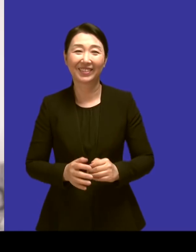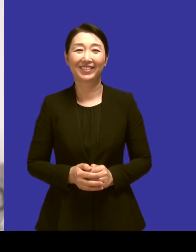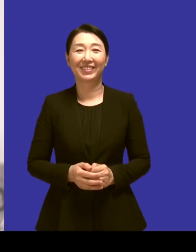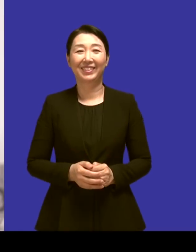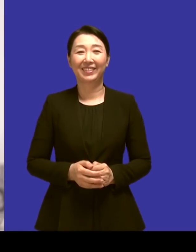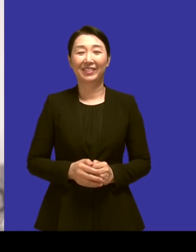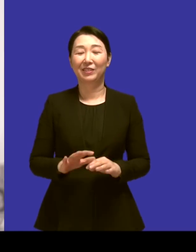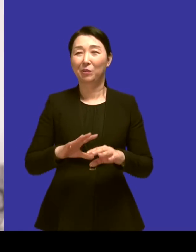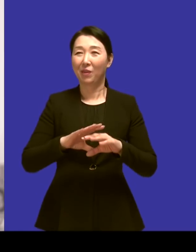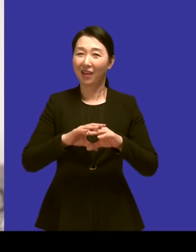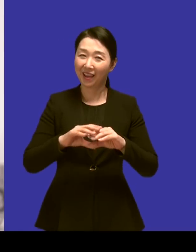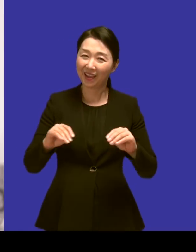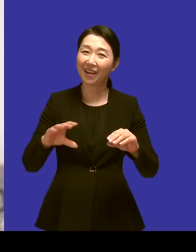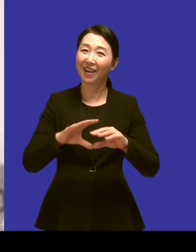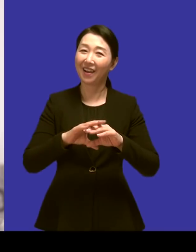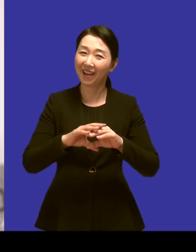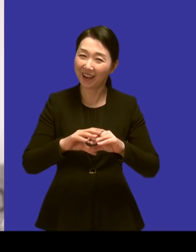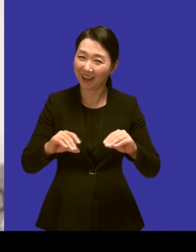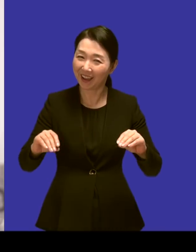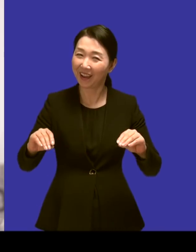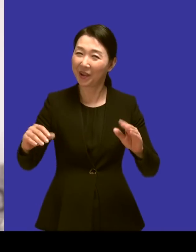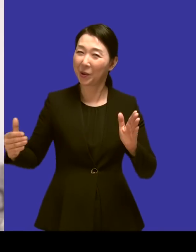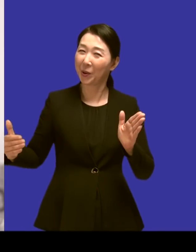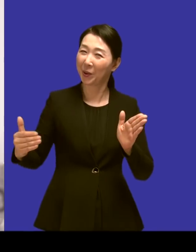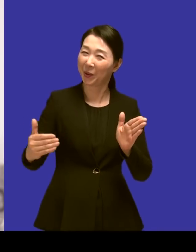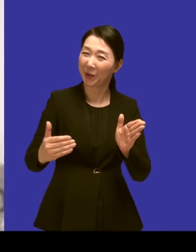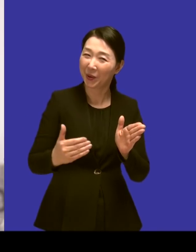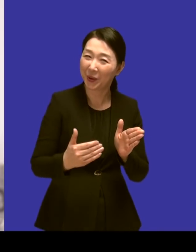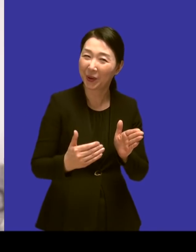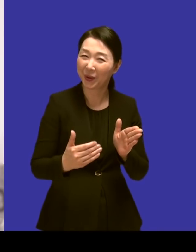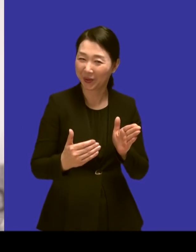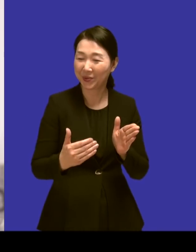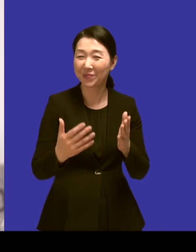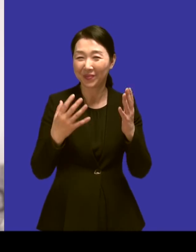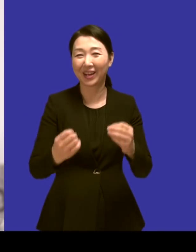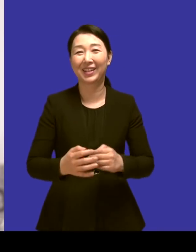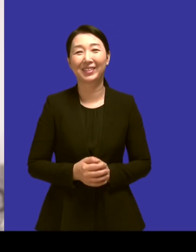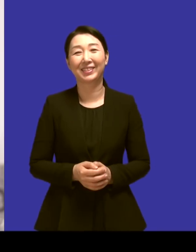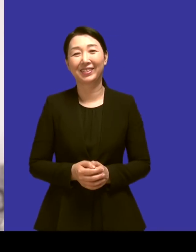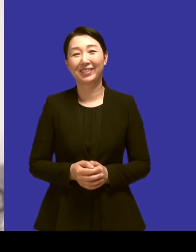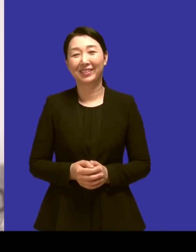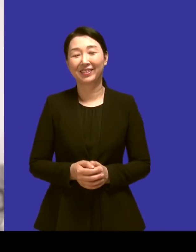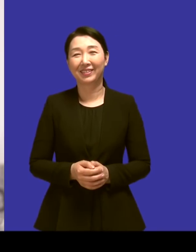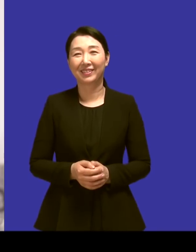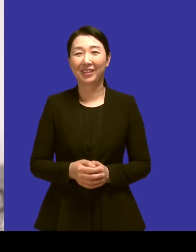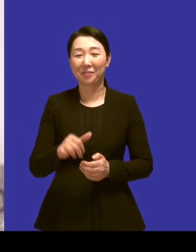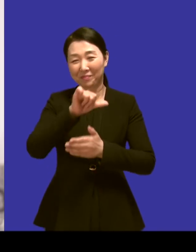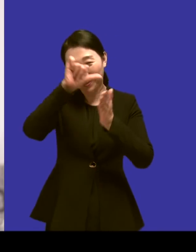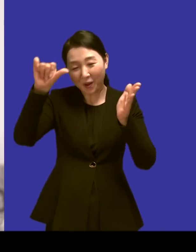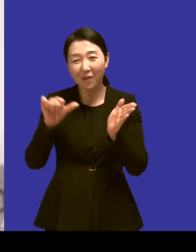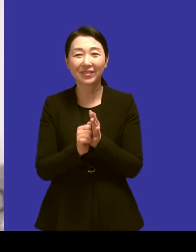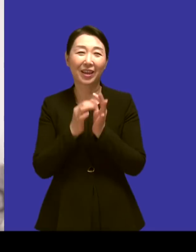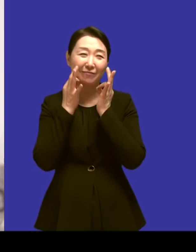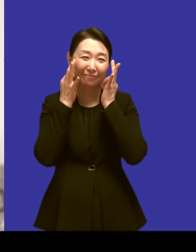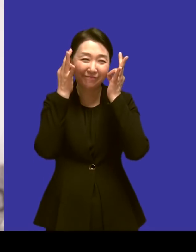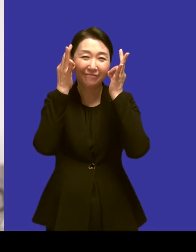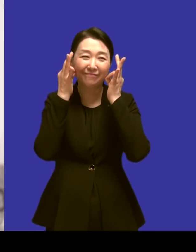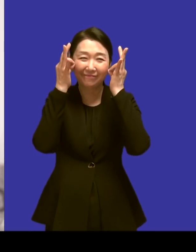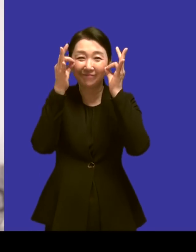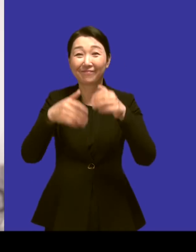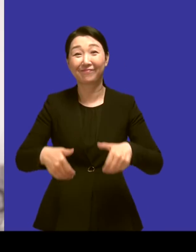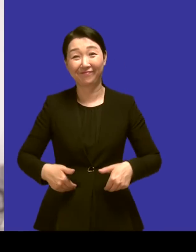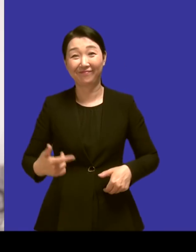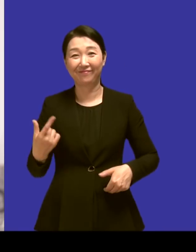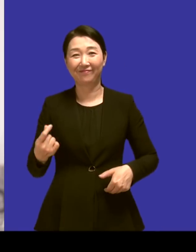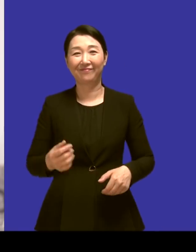많이 해소가 되고 있죠. 사실 저는 사실 개인적으로 평생 발버둥 쳐야 될 요소라고